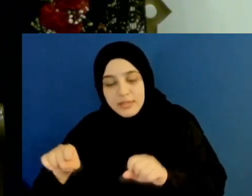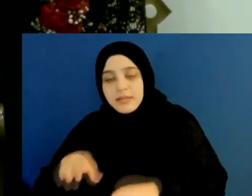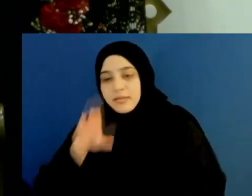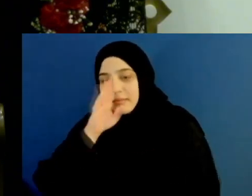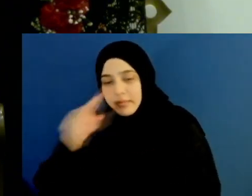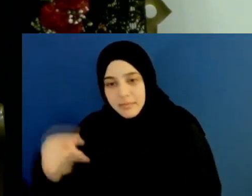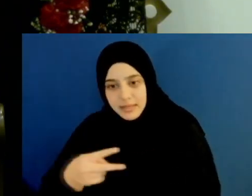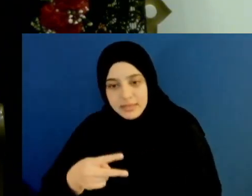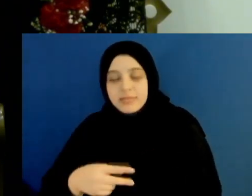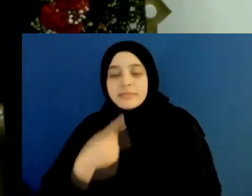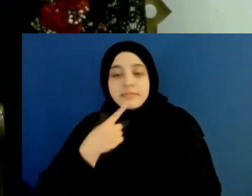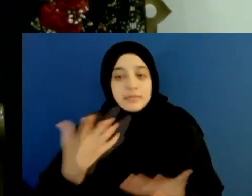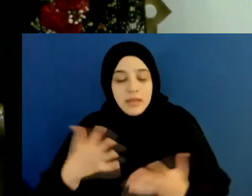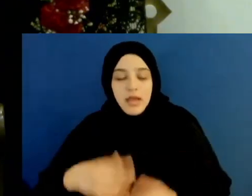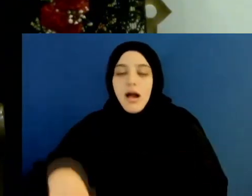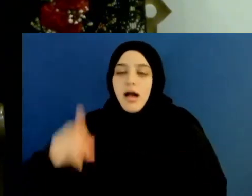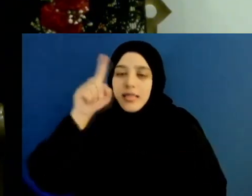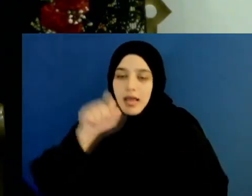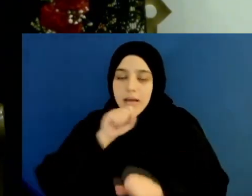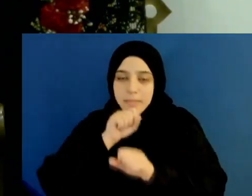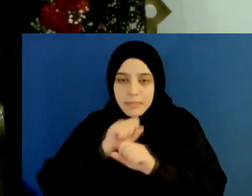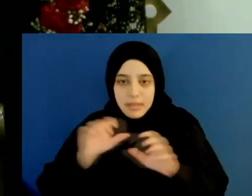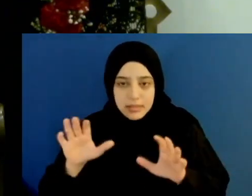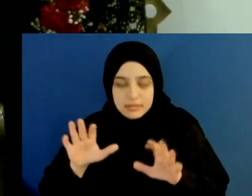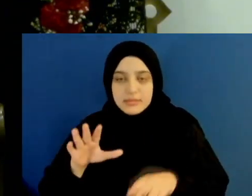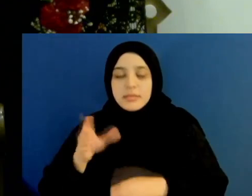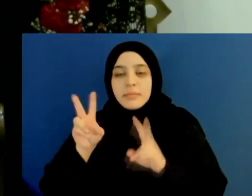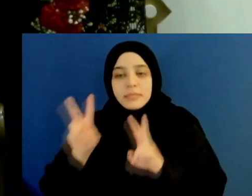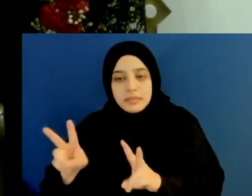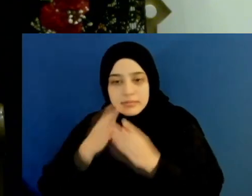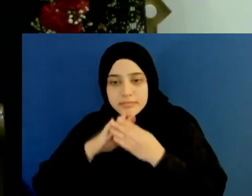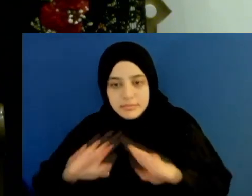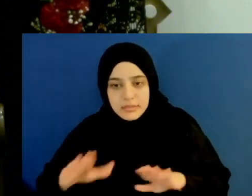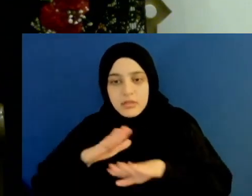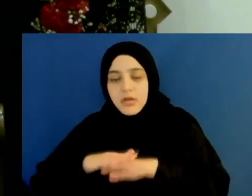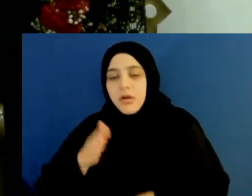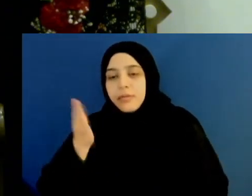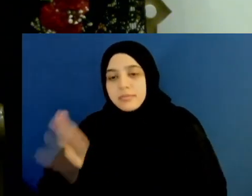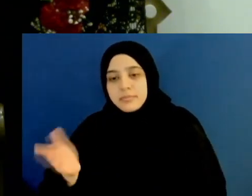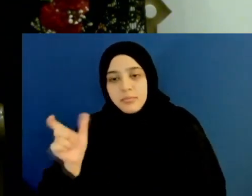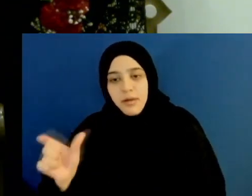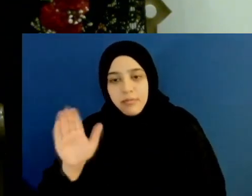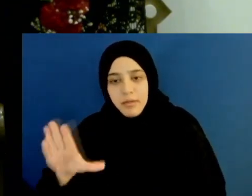محمد. اللهم صل على محمد وآل محمد وعجل فرجه.